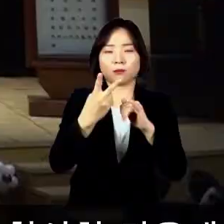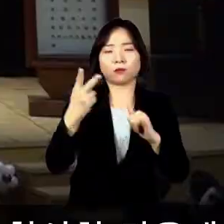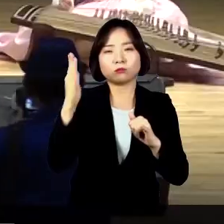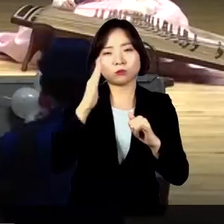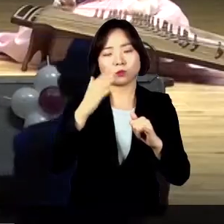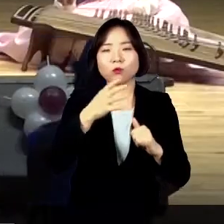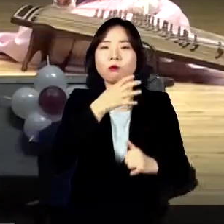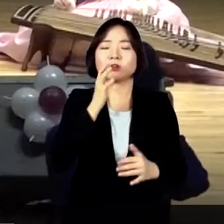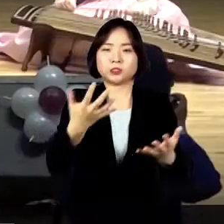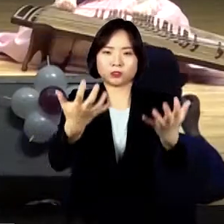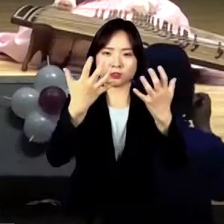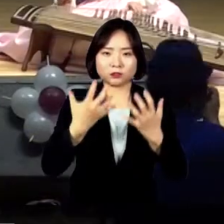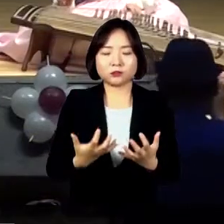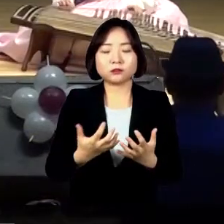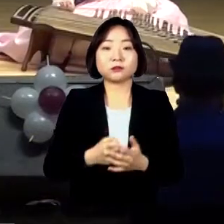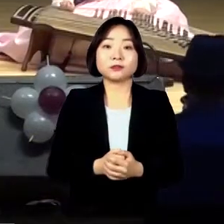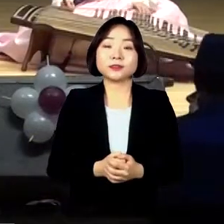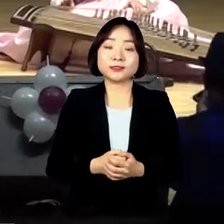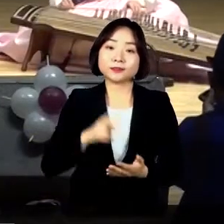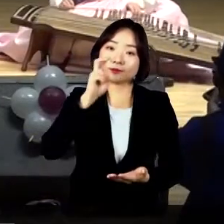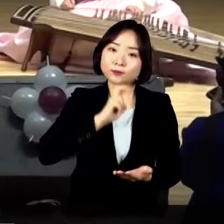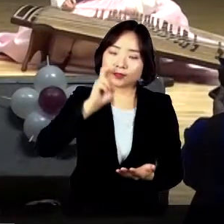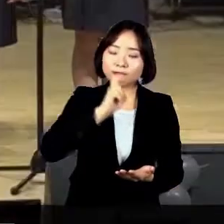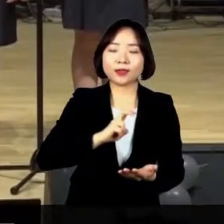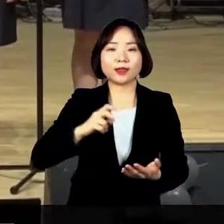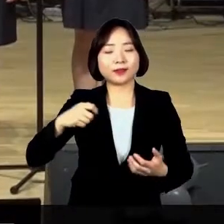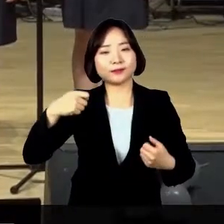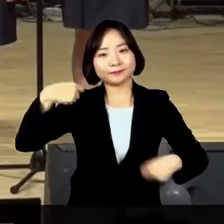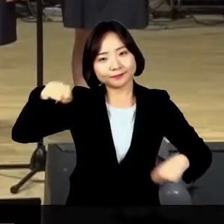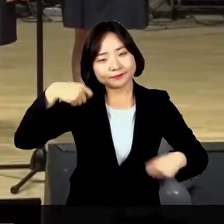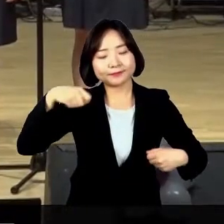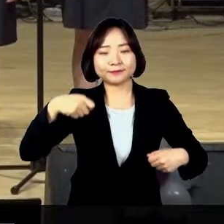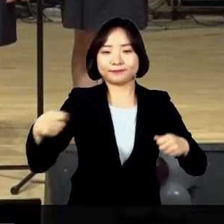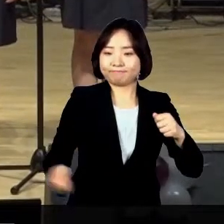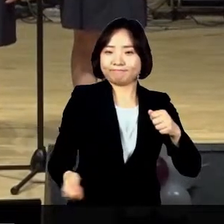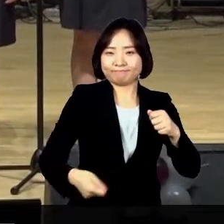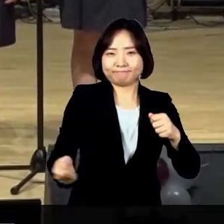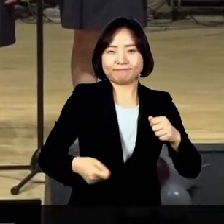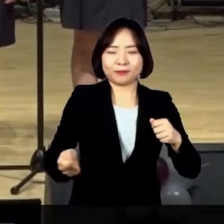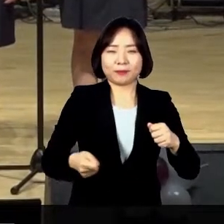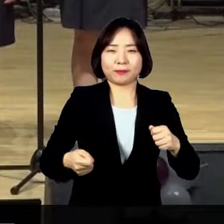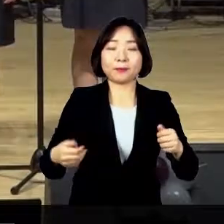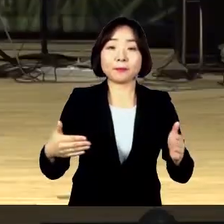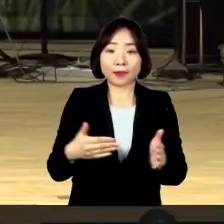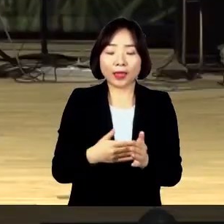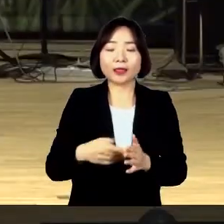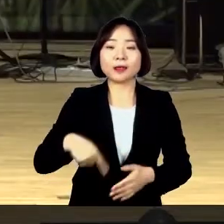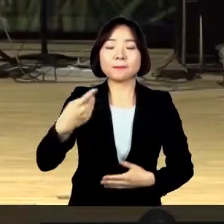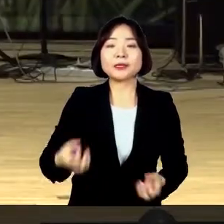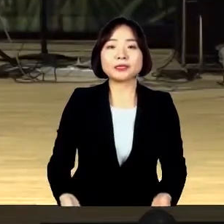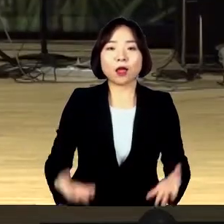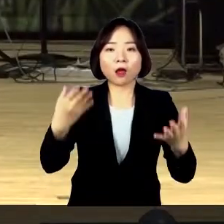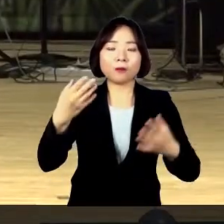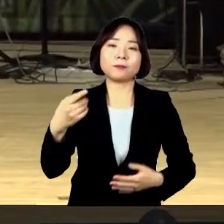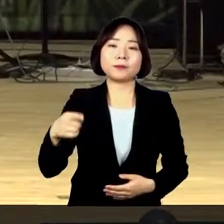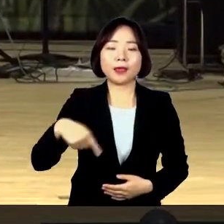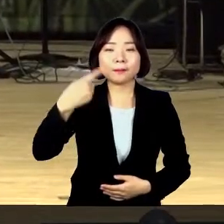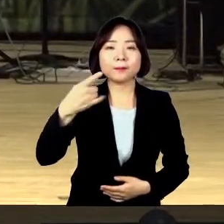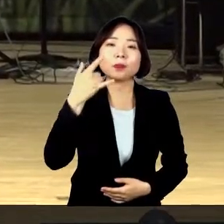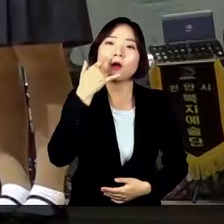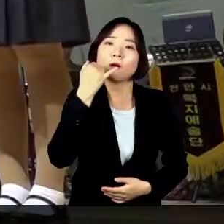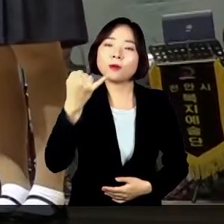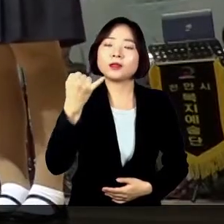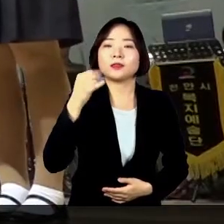가운데 천안시립풍물단, 어린이합창단, 시립무용단 등의 식전공연을 시작으로 기념식, 어머니의